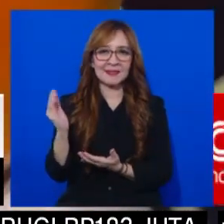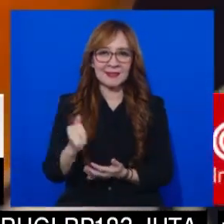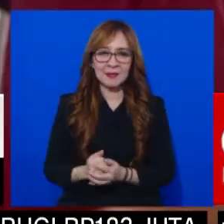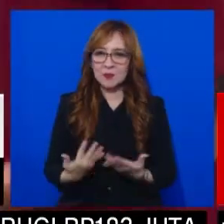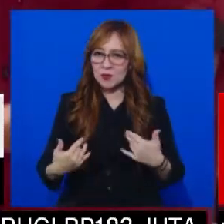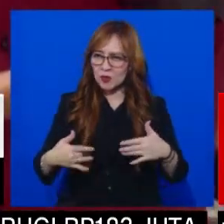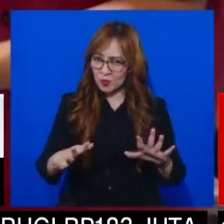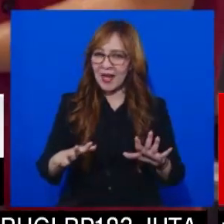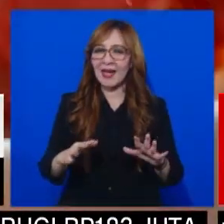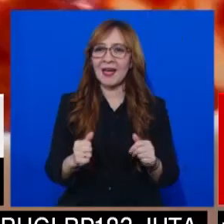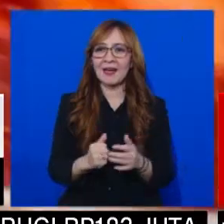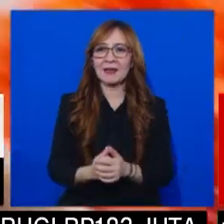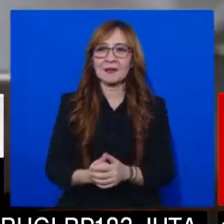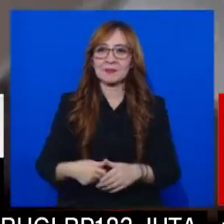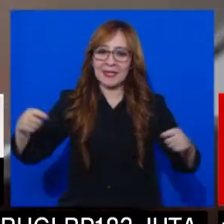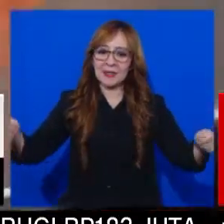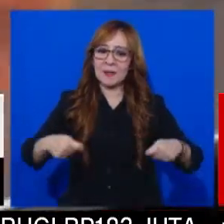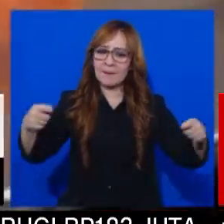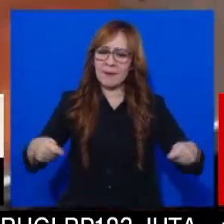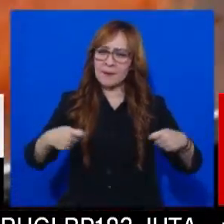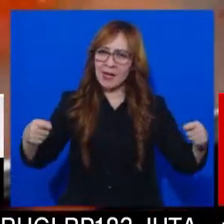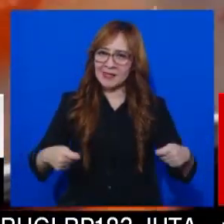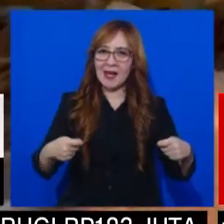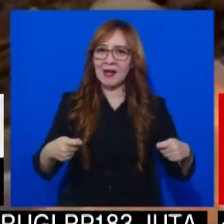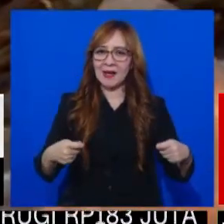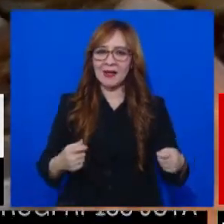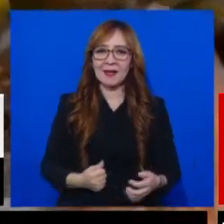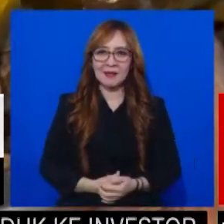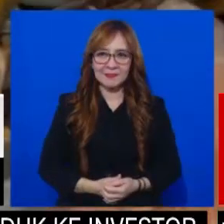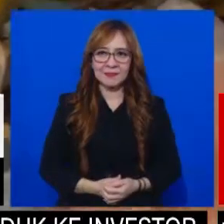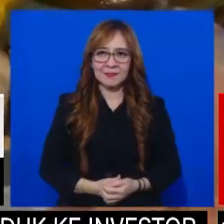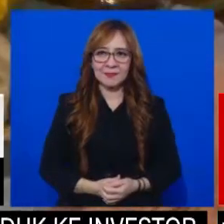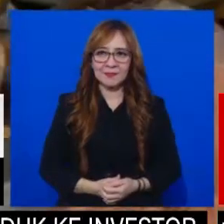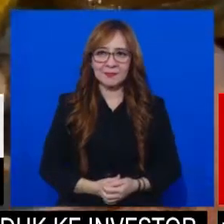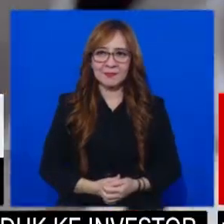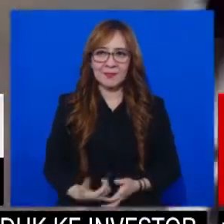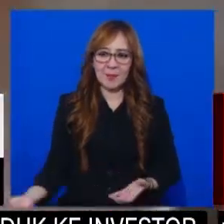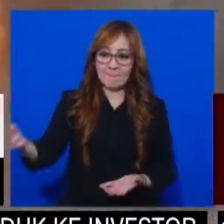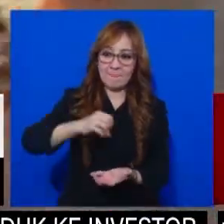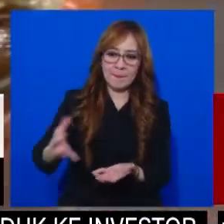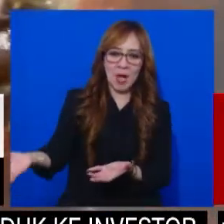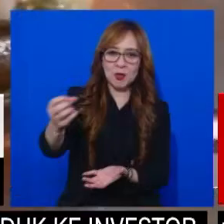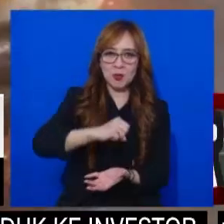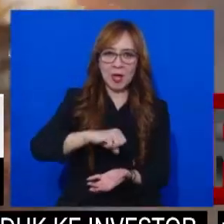Setelah bumbu halus kemudian dimasak hingga mendidih. Lanjut masukkan semua seafood ke